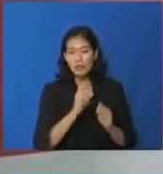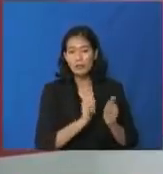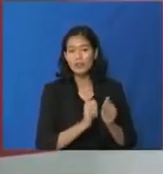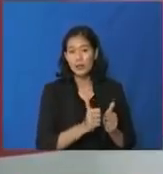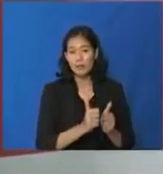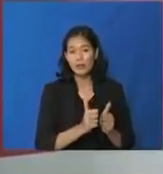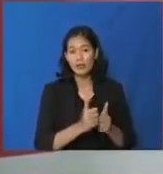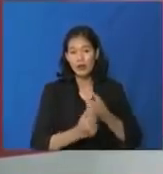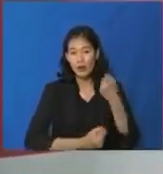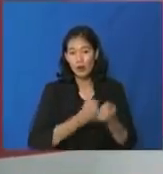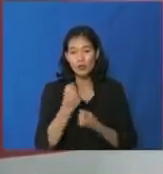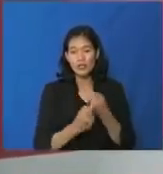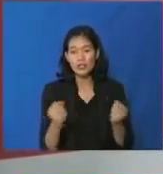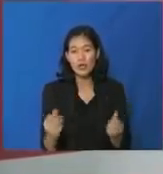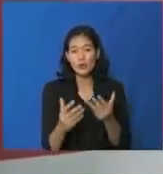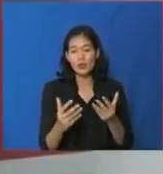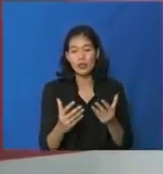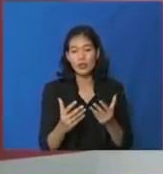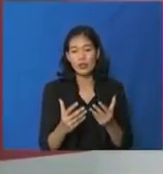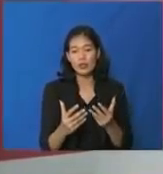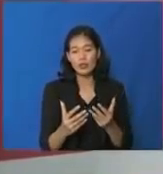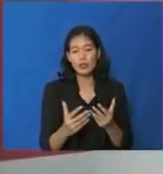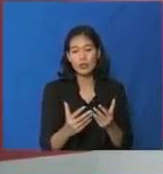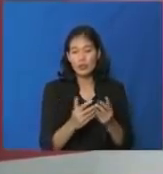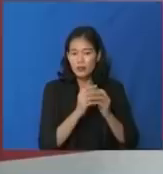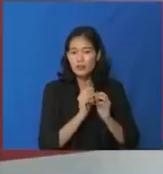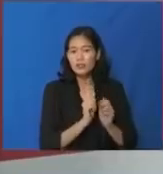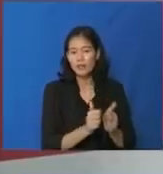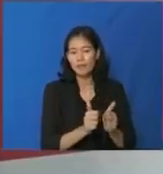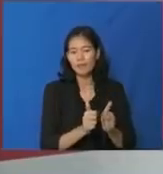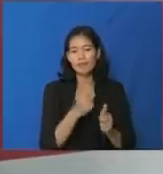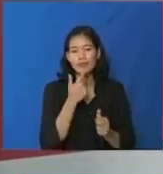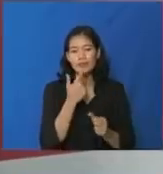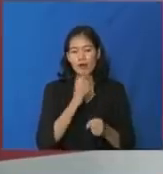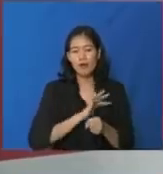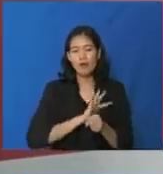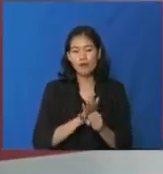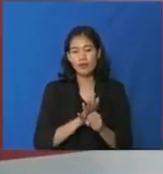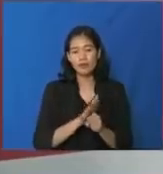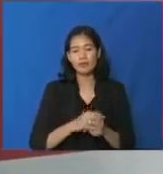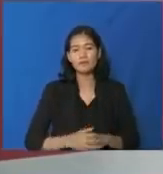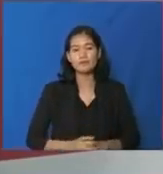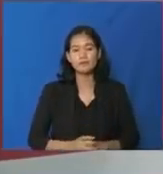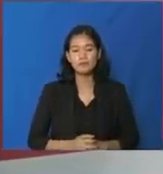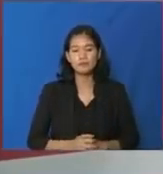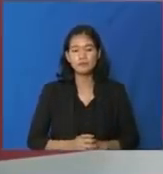Hai koperasi dalam rangka penanggulangan e-coffee bdo19